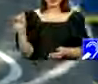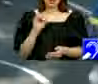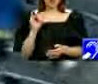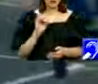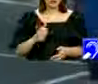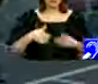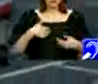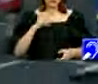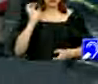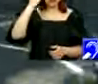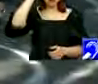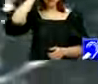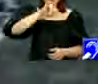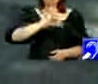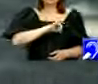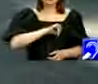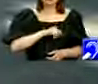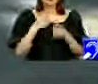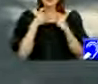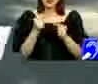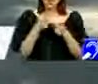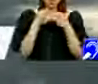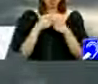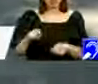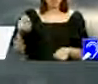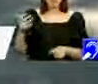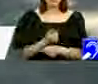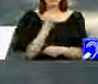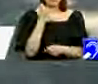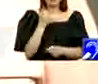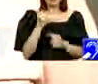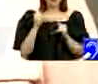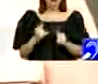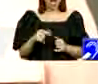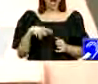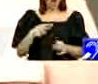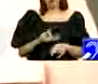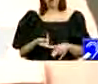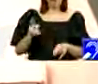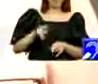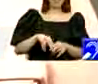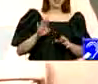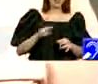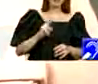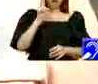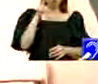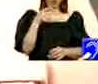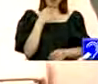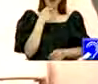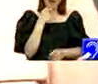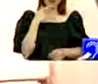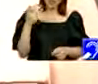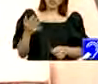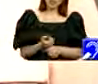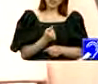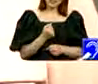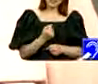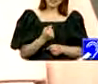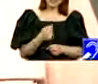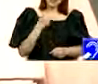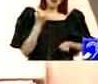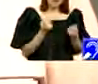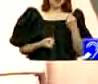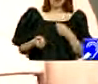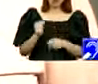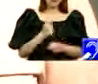vor bucura de basket. Indiferent de rezultat, toți sunt câștigători. Acum avem din nou, să zicem în al doilea an, posibilitatea să ne mișcăm,